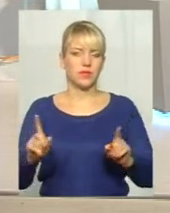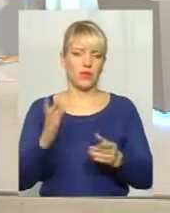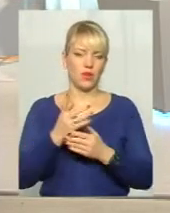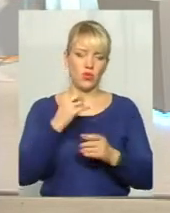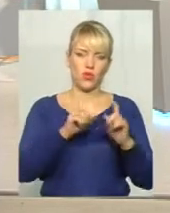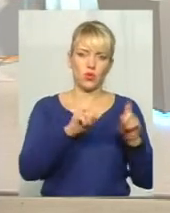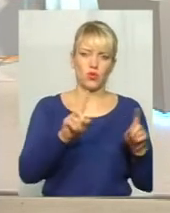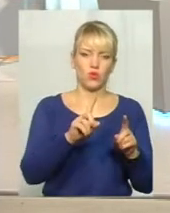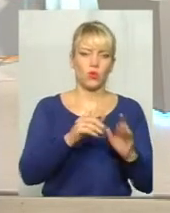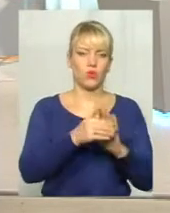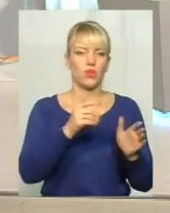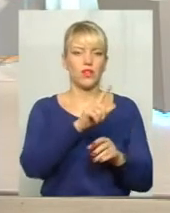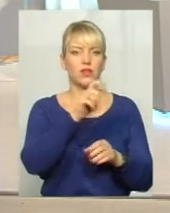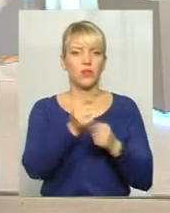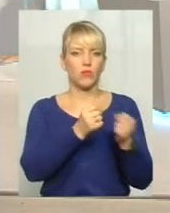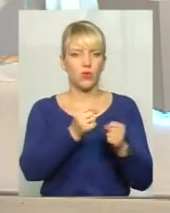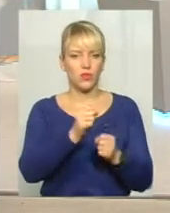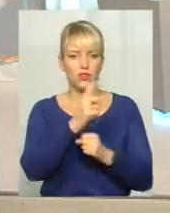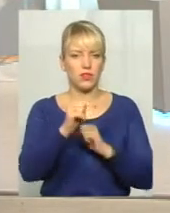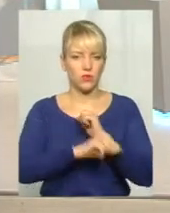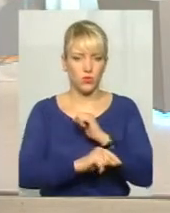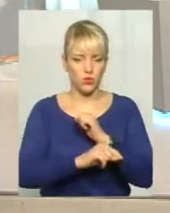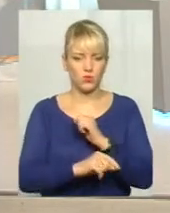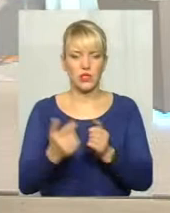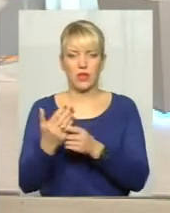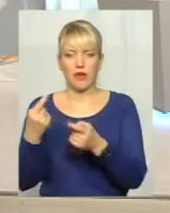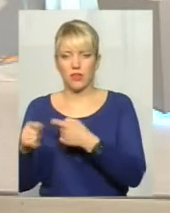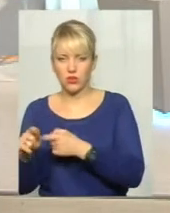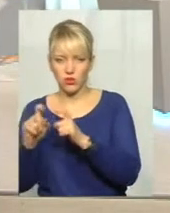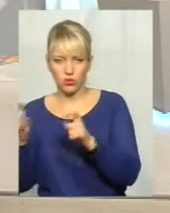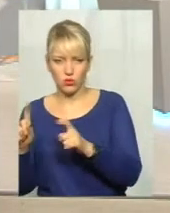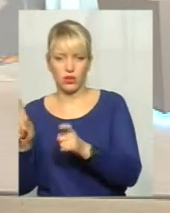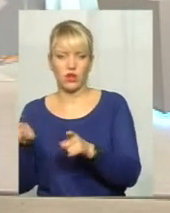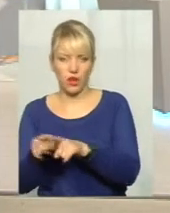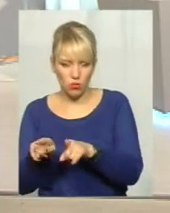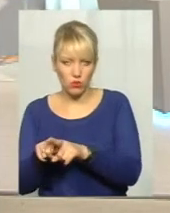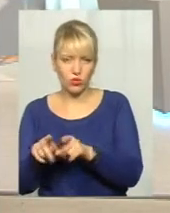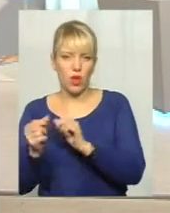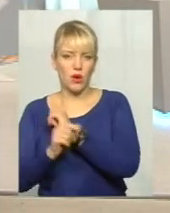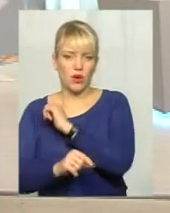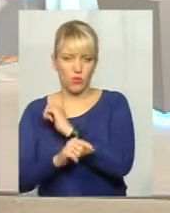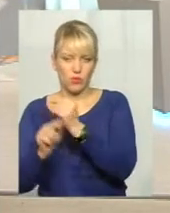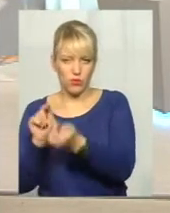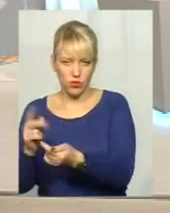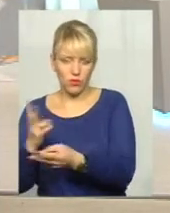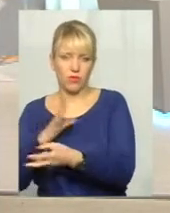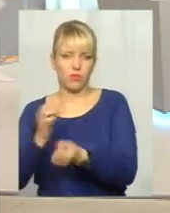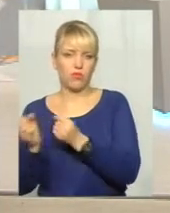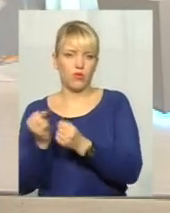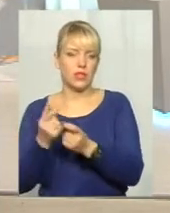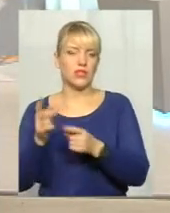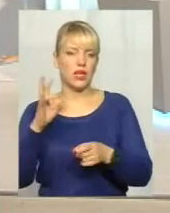яка покликана боротися з корупцією, є інша структура, яка також, і між ними якісь виникають конфлікти, хоча генпрокурор там Юрій Луценко казав, що